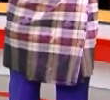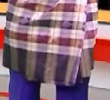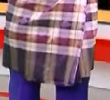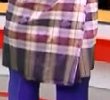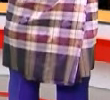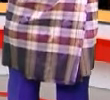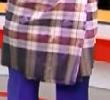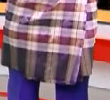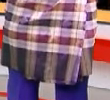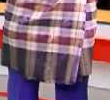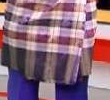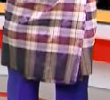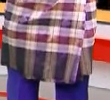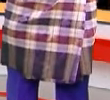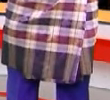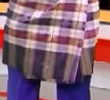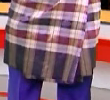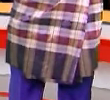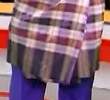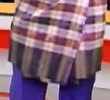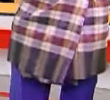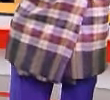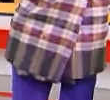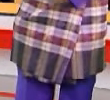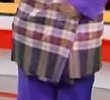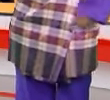pesuruhjaya tinggi Malaysia ke